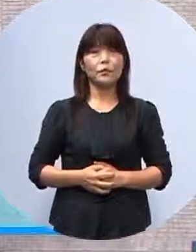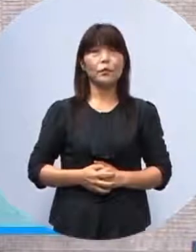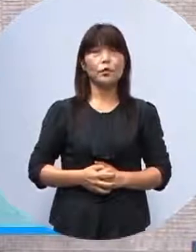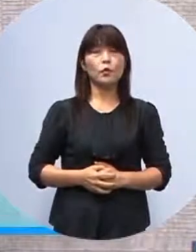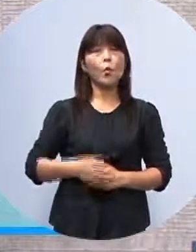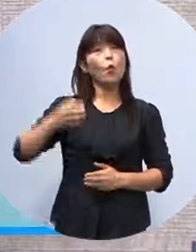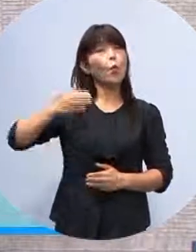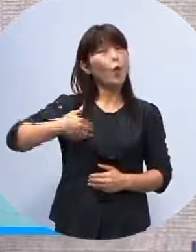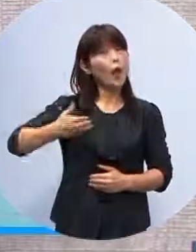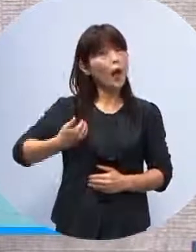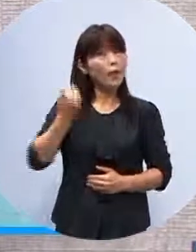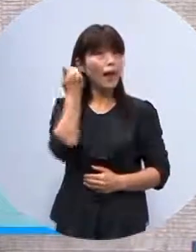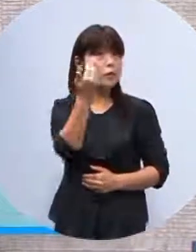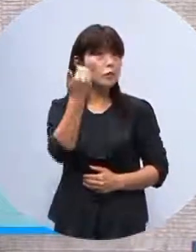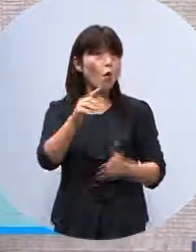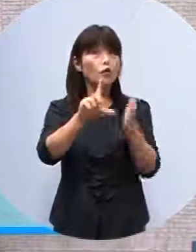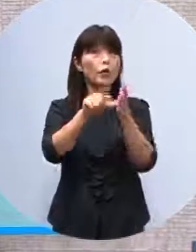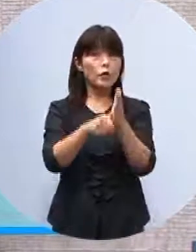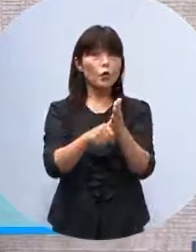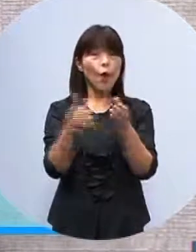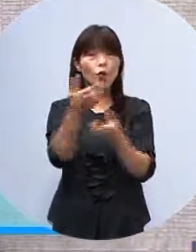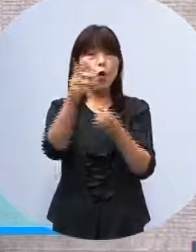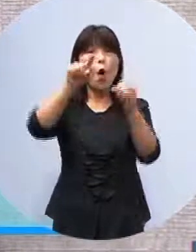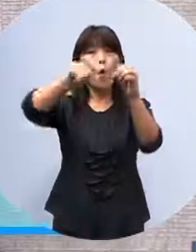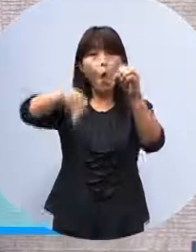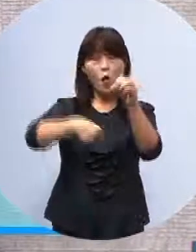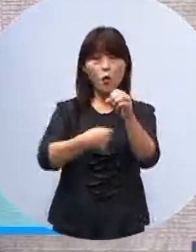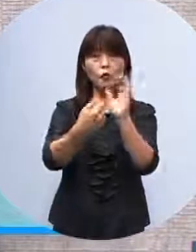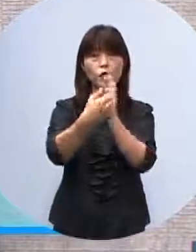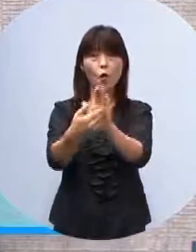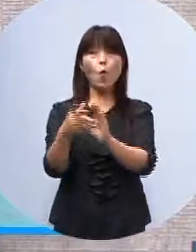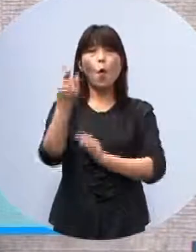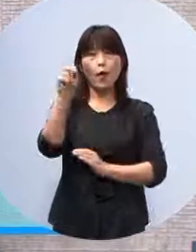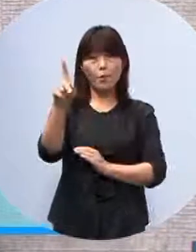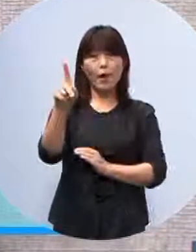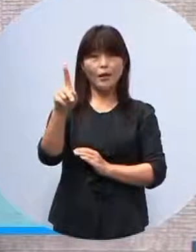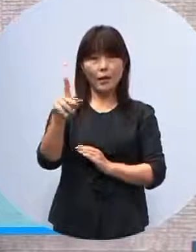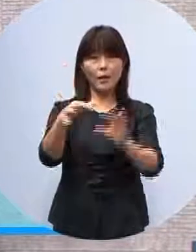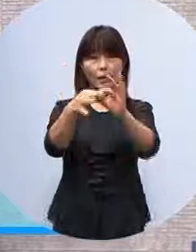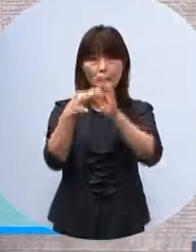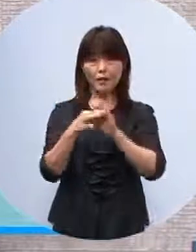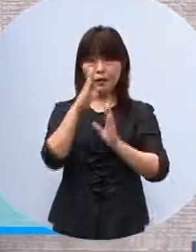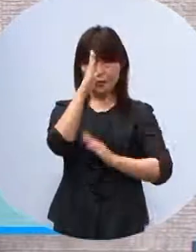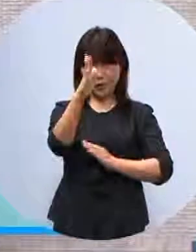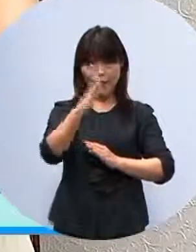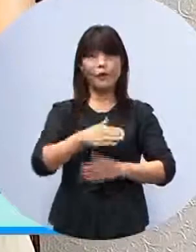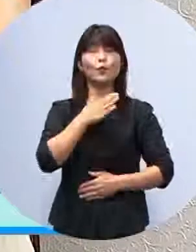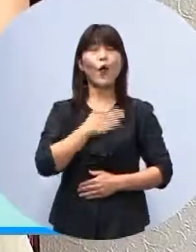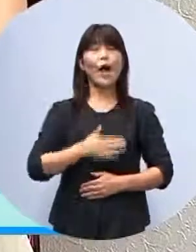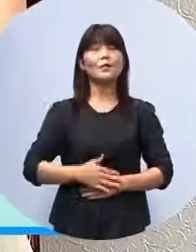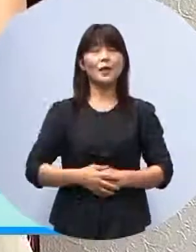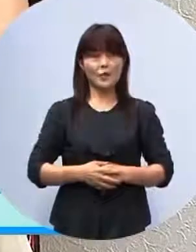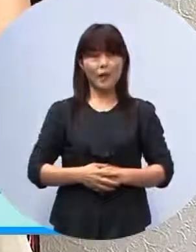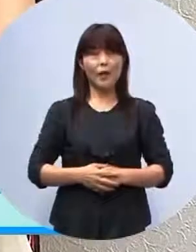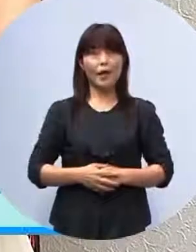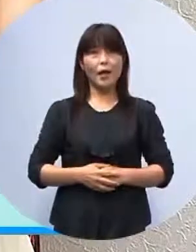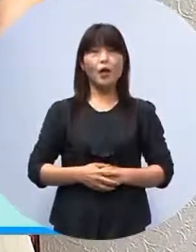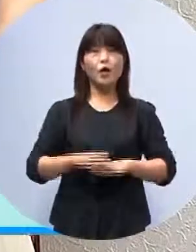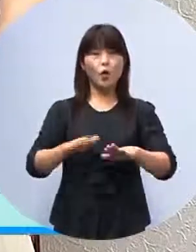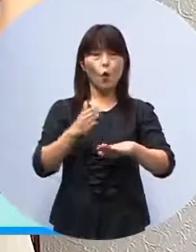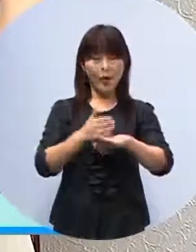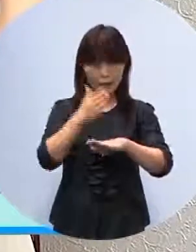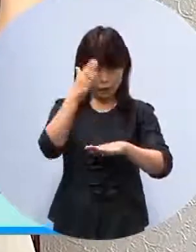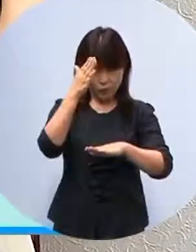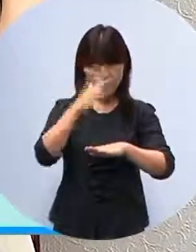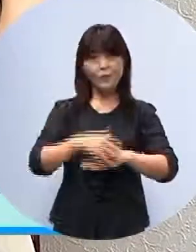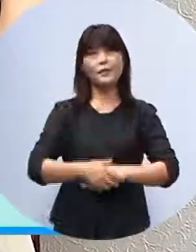ご不明な点、ご質問がございましたら消防局予防課までお問い合わせください。 はい、わかりました。栗山さん、本